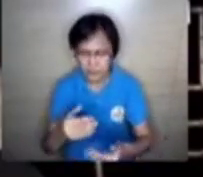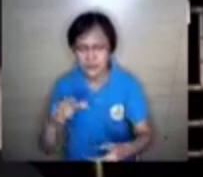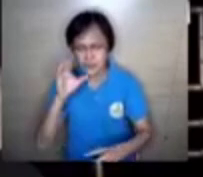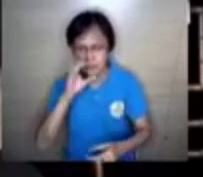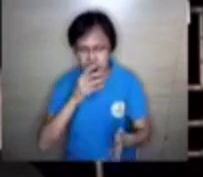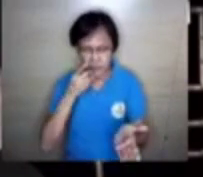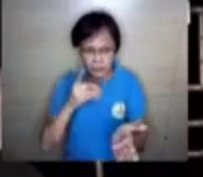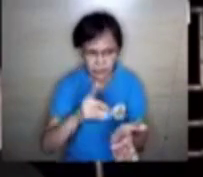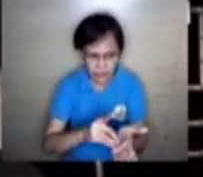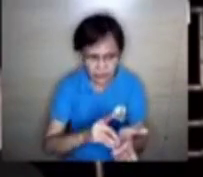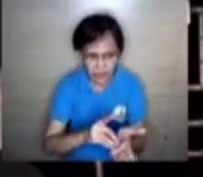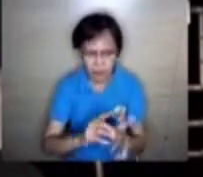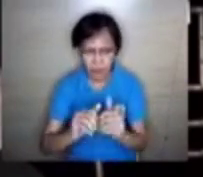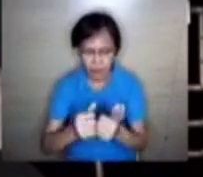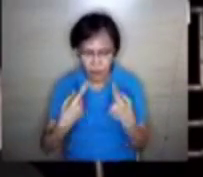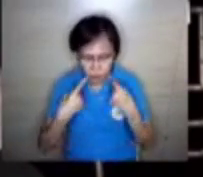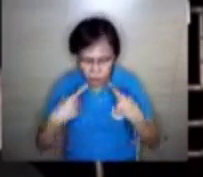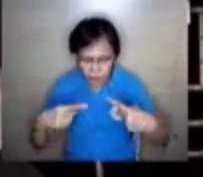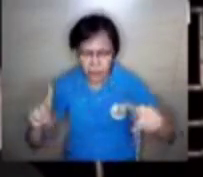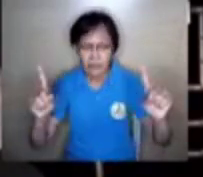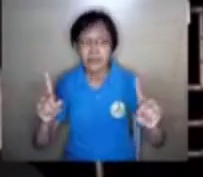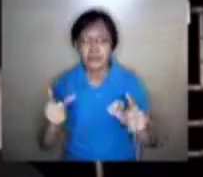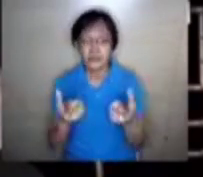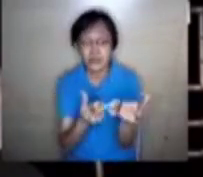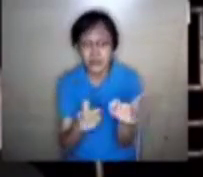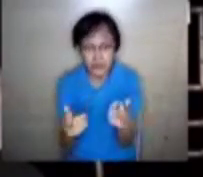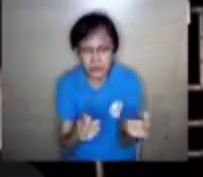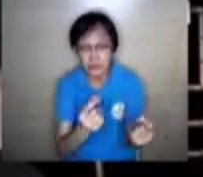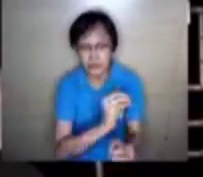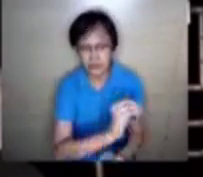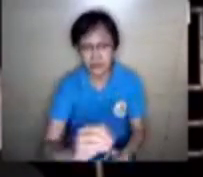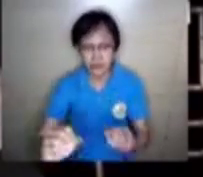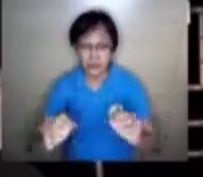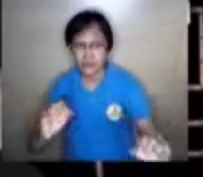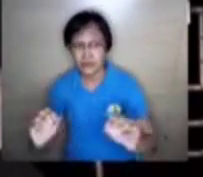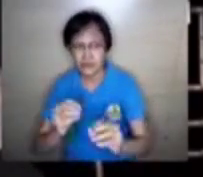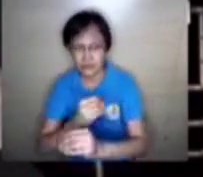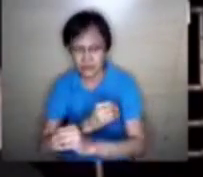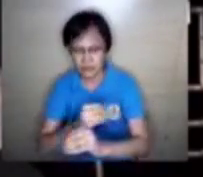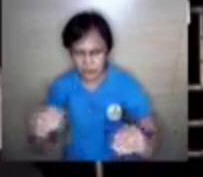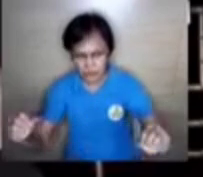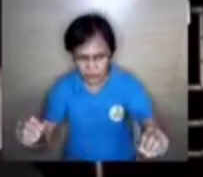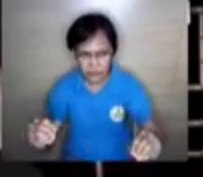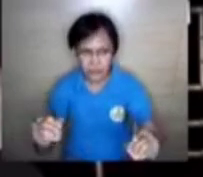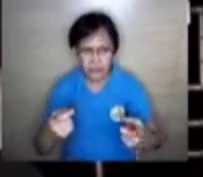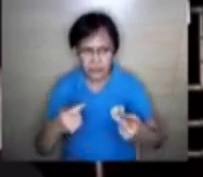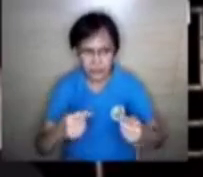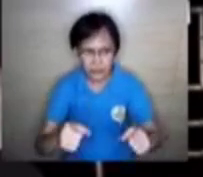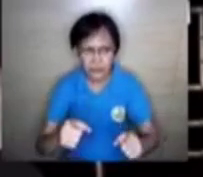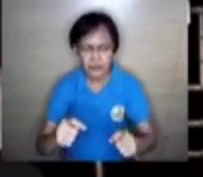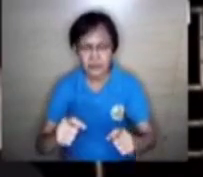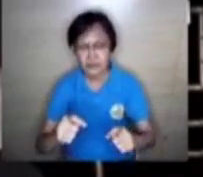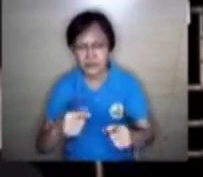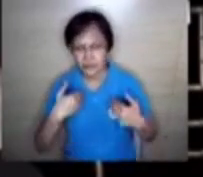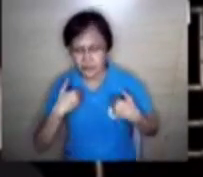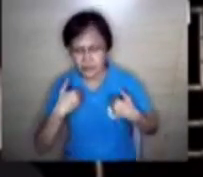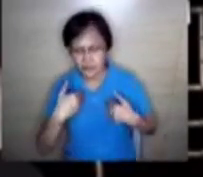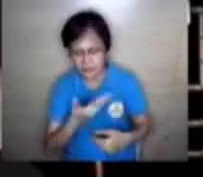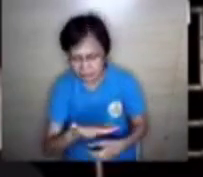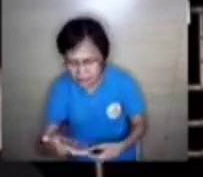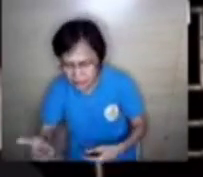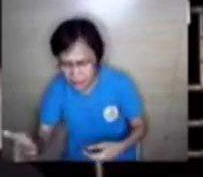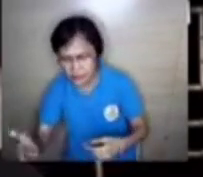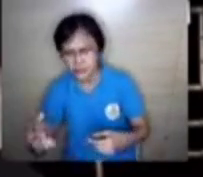mga kinakailangan dokumentasyon sa bawat opisina. Nagsimula tayo sa physical inventory ng mga supplies at